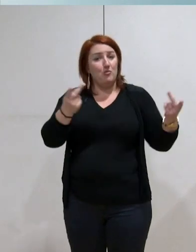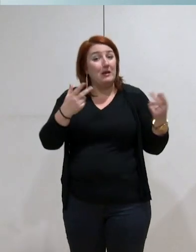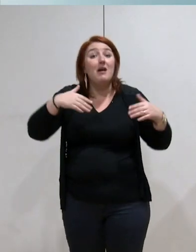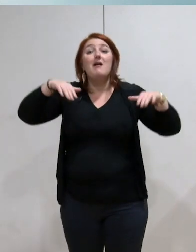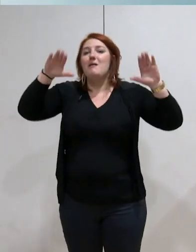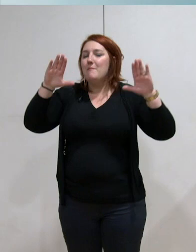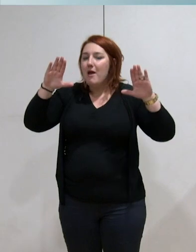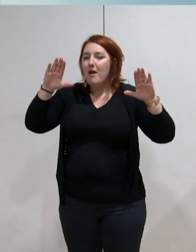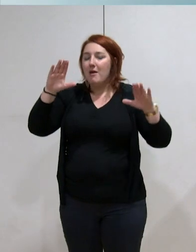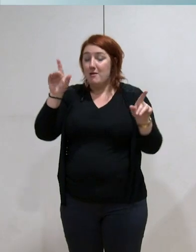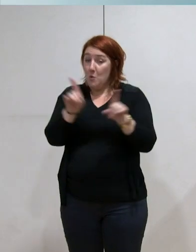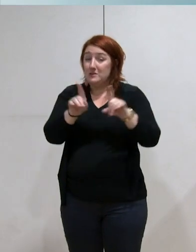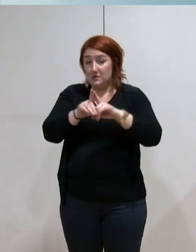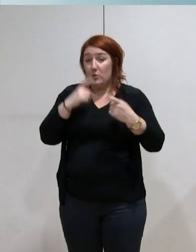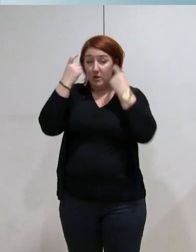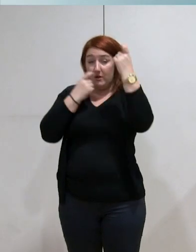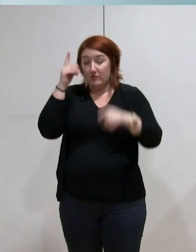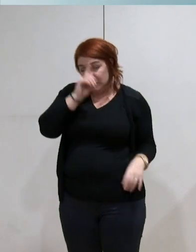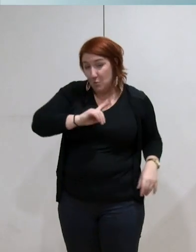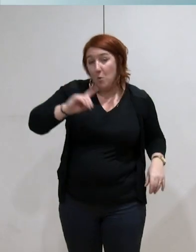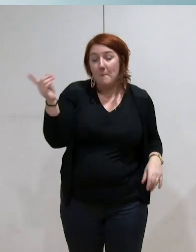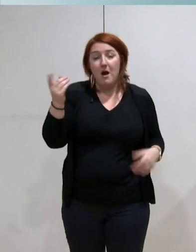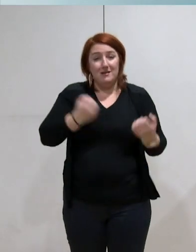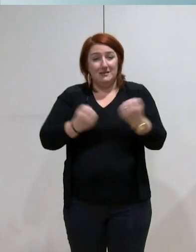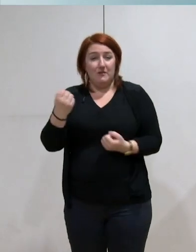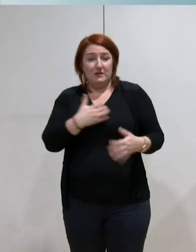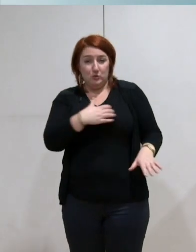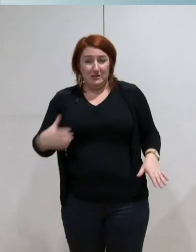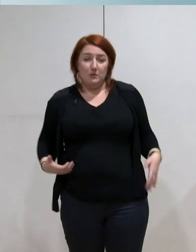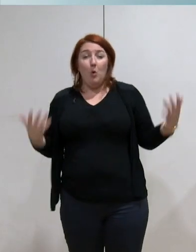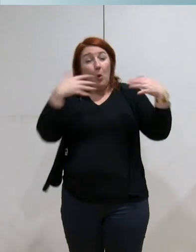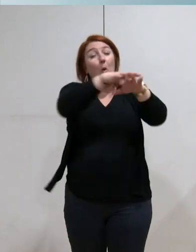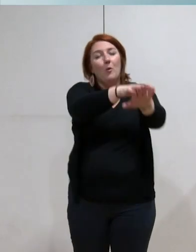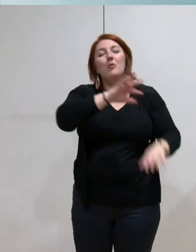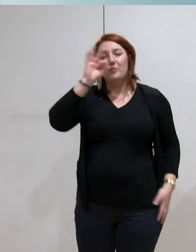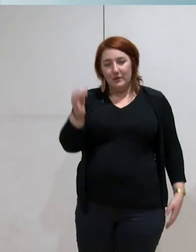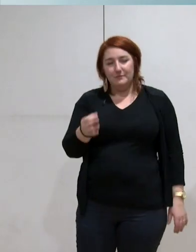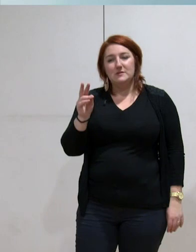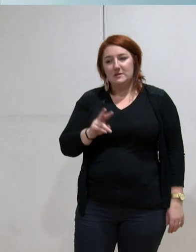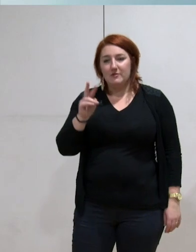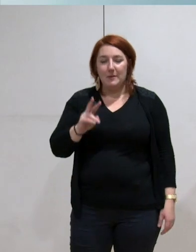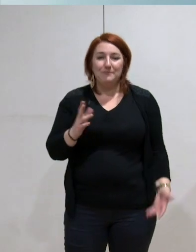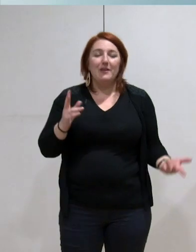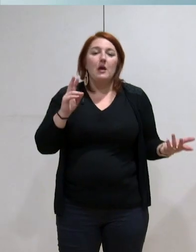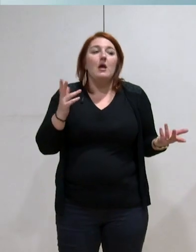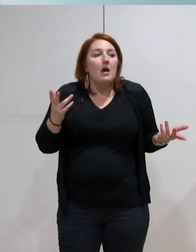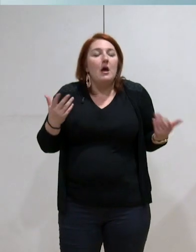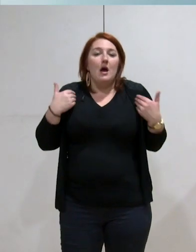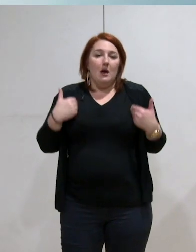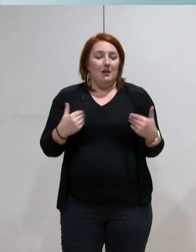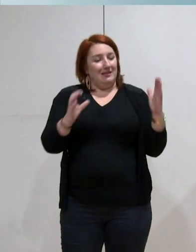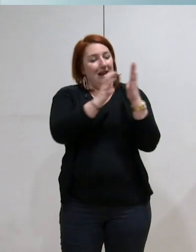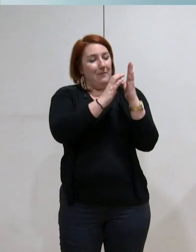avait aussi la question éventuelle de regroupement des services municipaux sur ce bâtiment-là ce qui me gêne dans cette